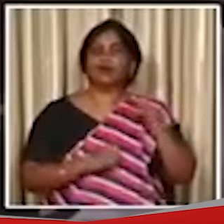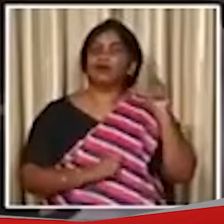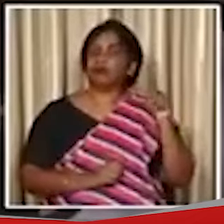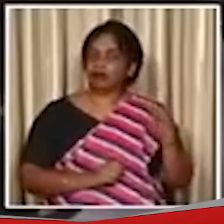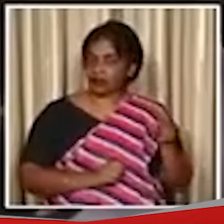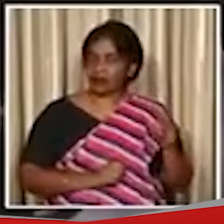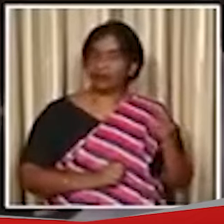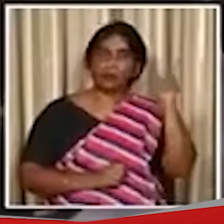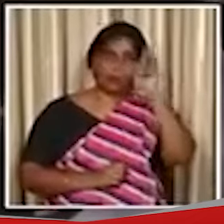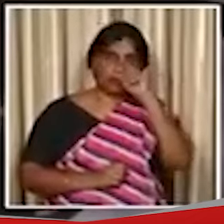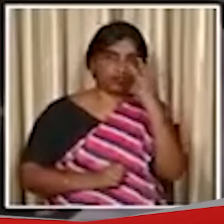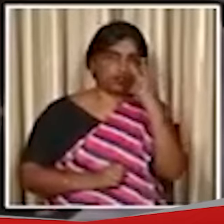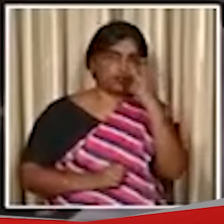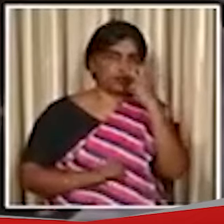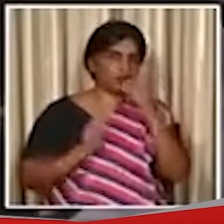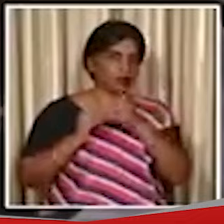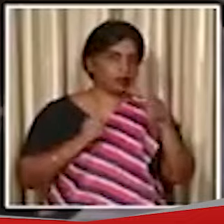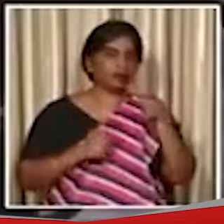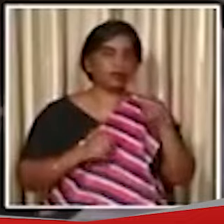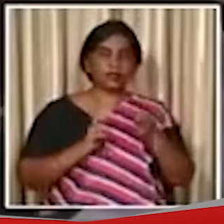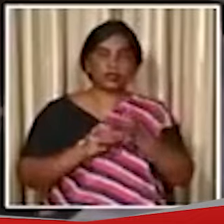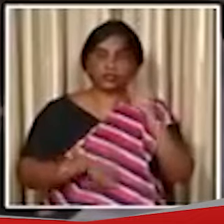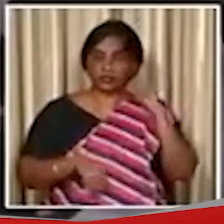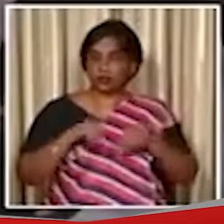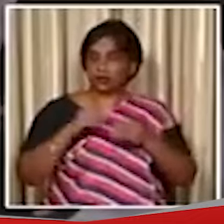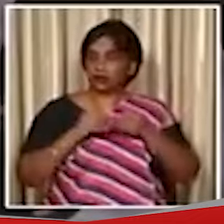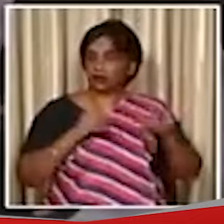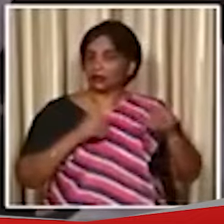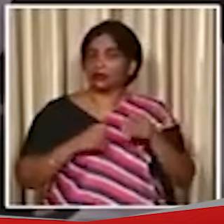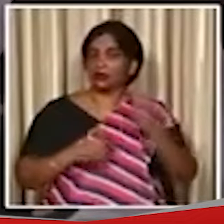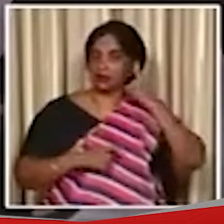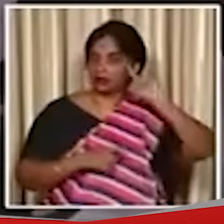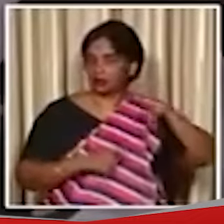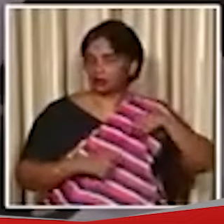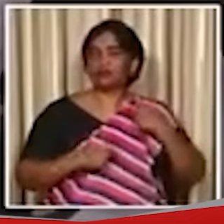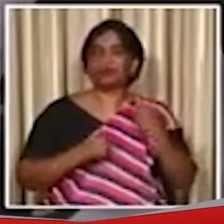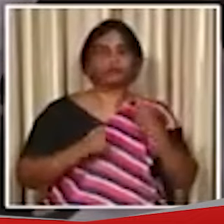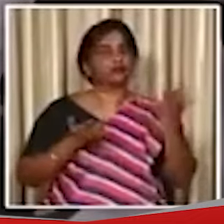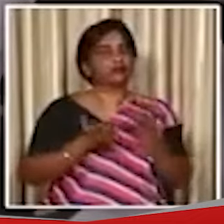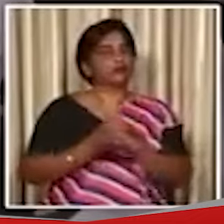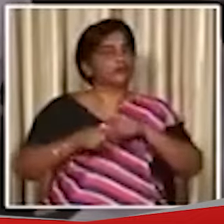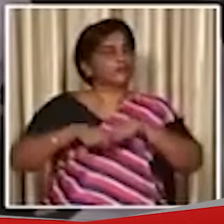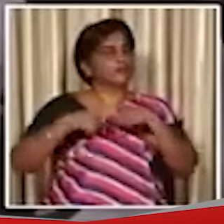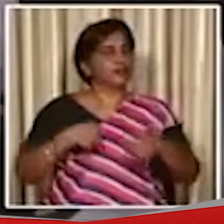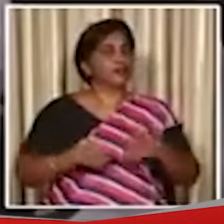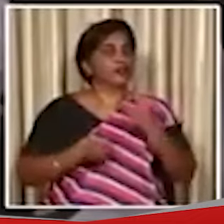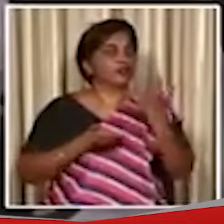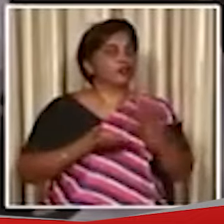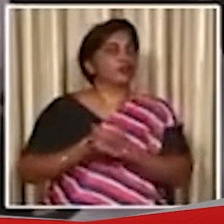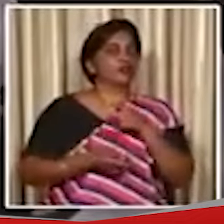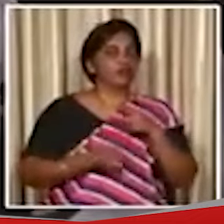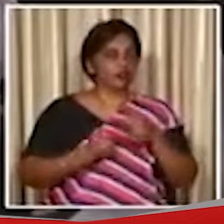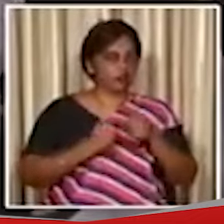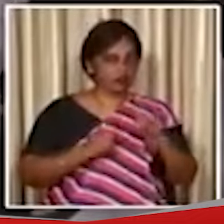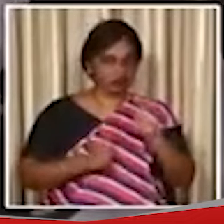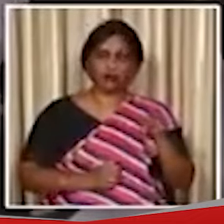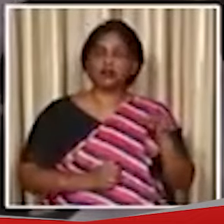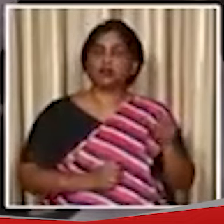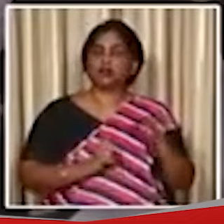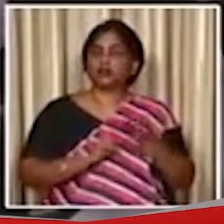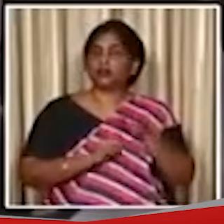මේ මාස තුනහමාරක් තියන මේ ජනාධිපතිවරණයට හිතුමනාපට සල්ලි වේදන් කරන්න මුදල් වෙන්කර ගැනීමක් මෙතන